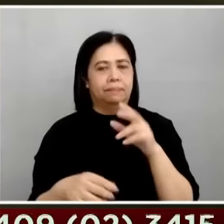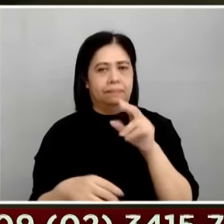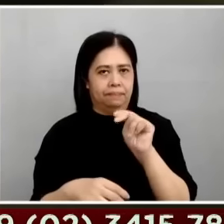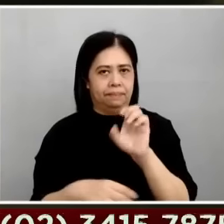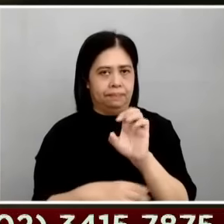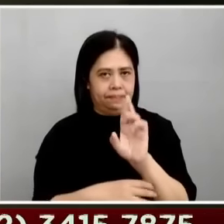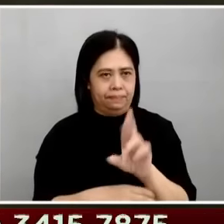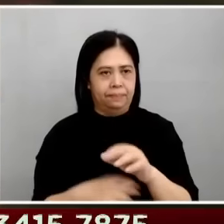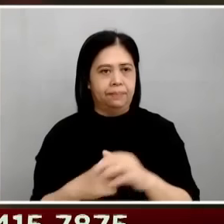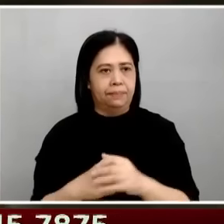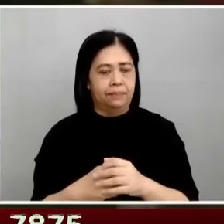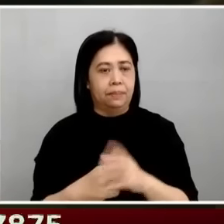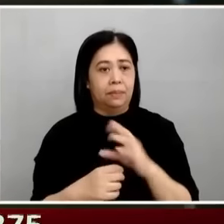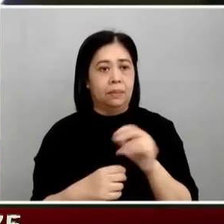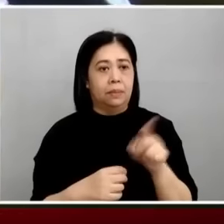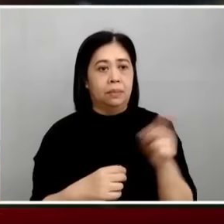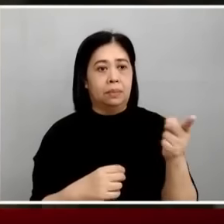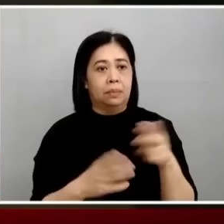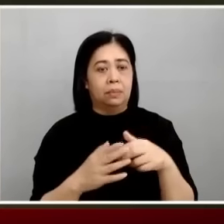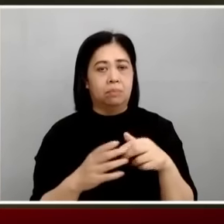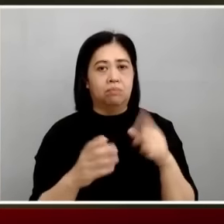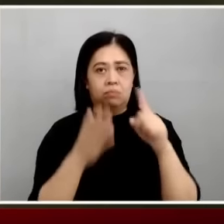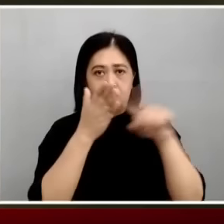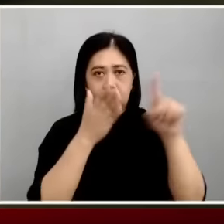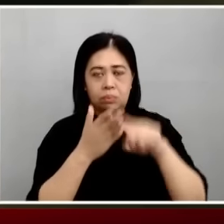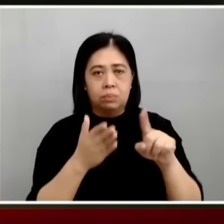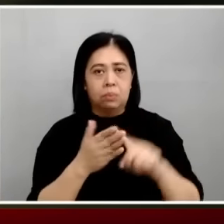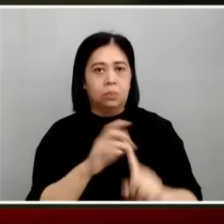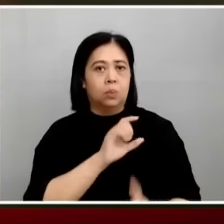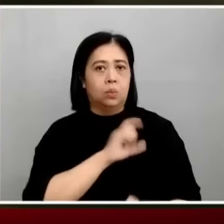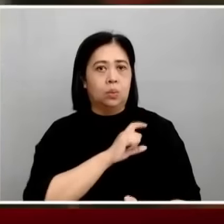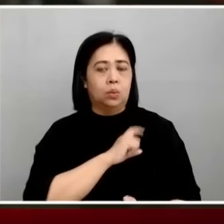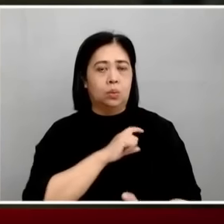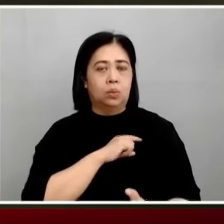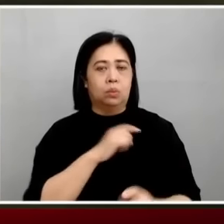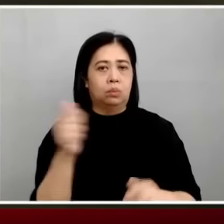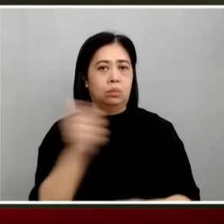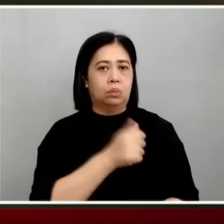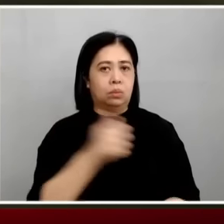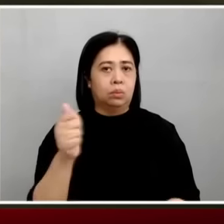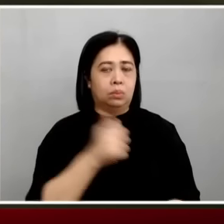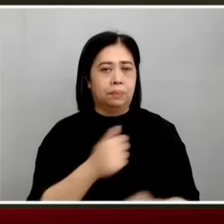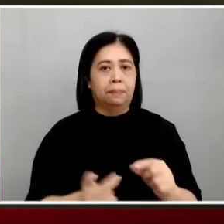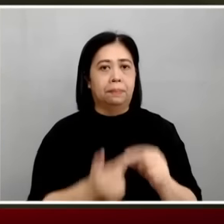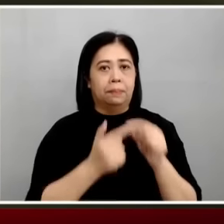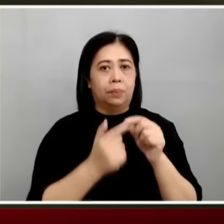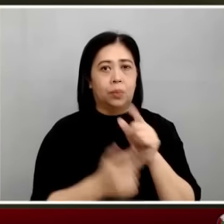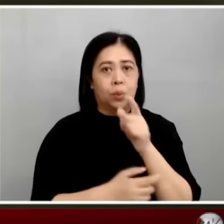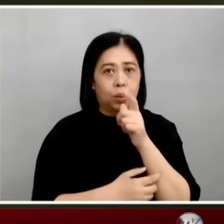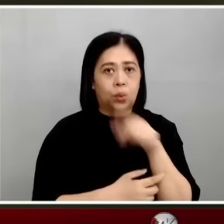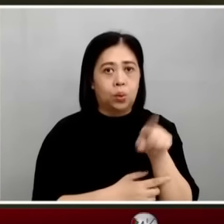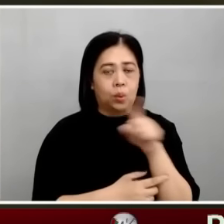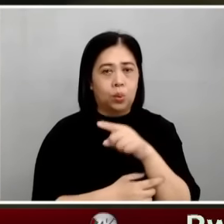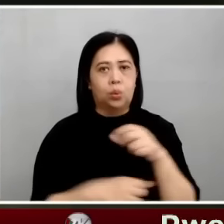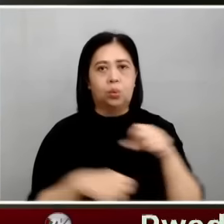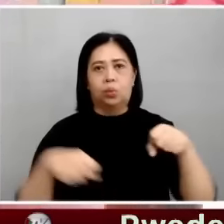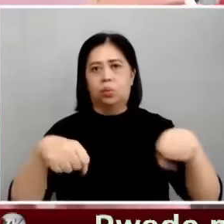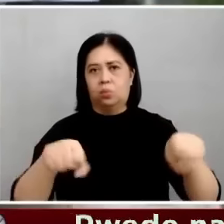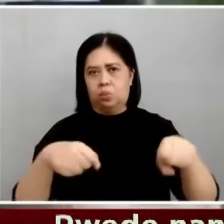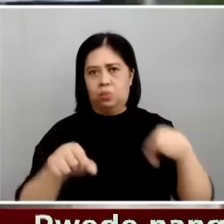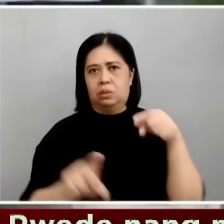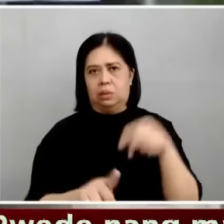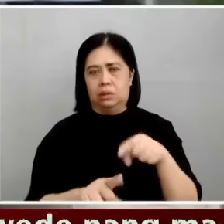Region. Isa-isang binubusisiyan ng mga pulis yung mga motorista, lalo na yung mga naka-motorsiklo.